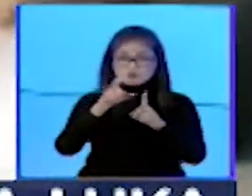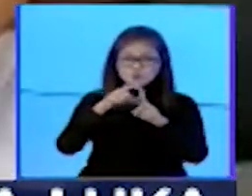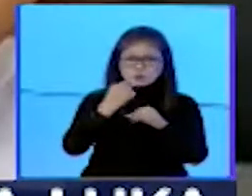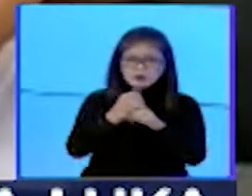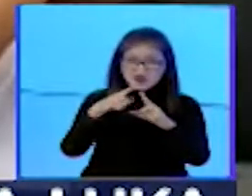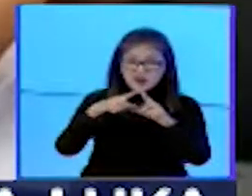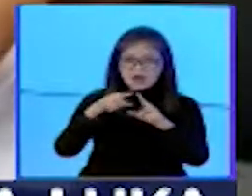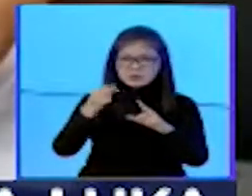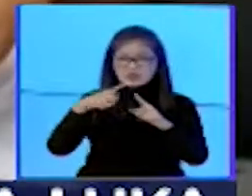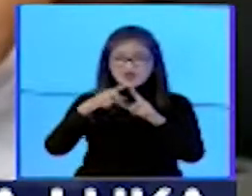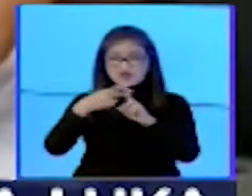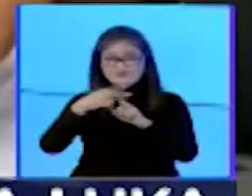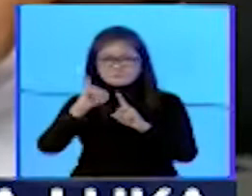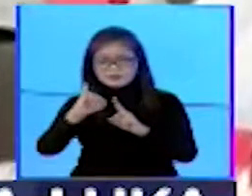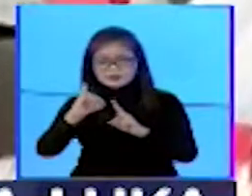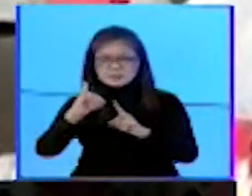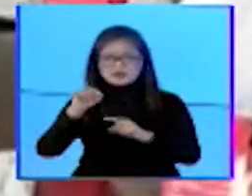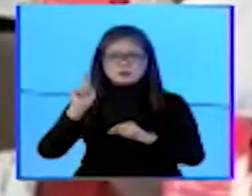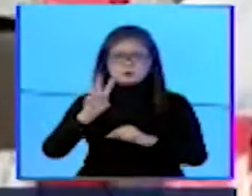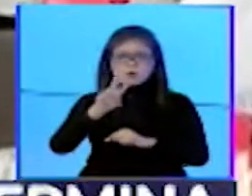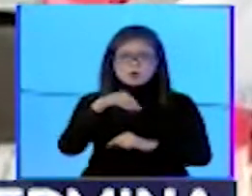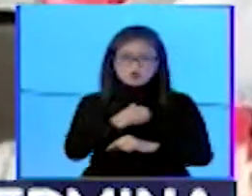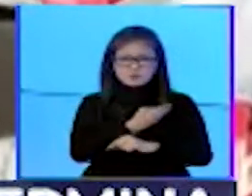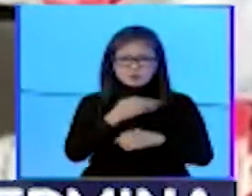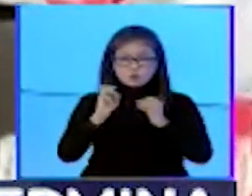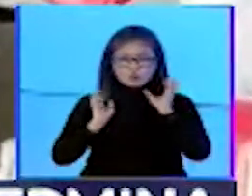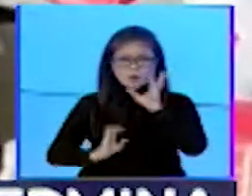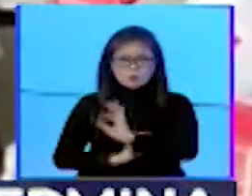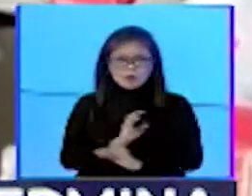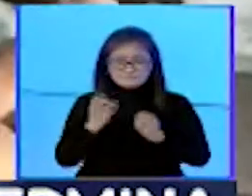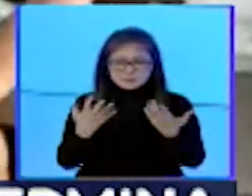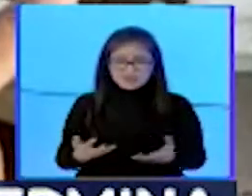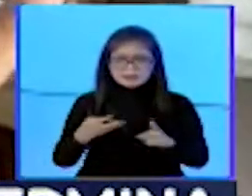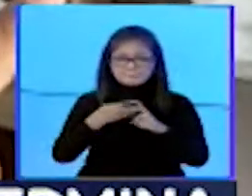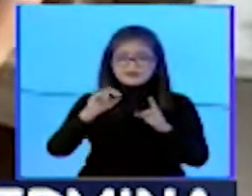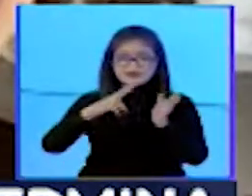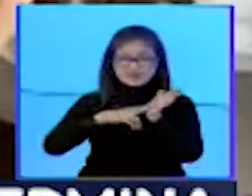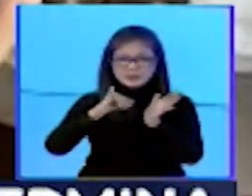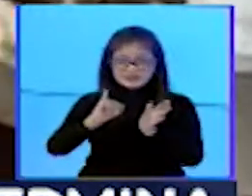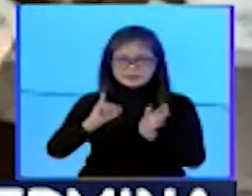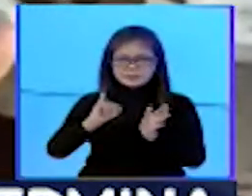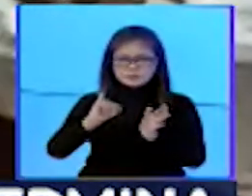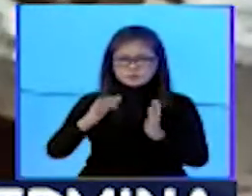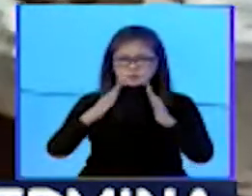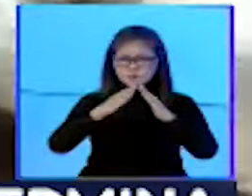Algani. Sementara 2 korban luka parah, Brigadir Beni Sumbawa dirawat di Rumah Sakit Hermina,